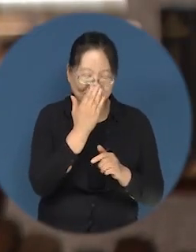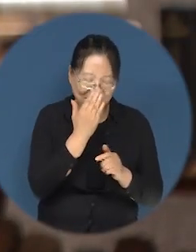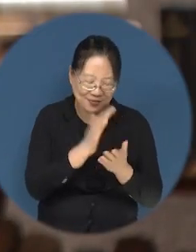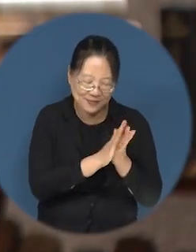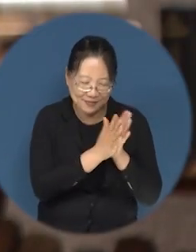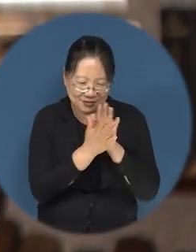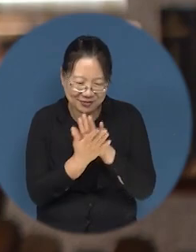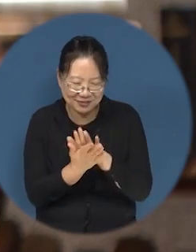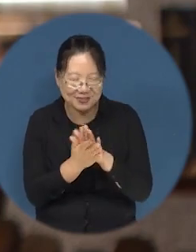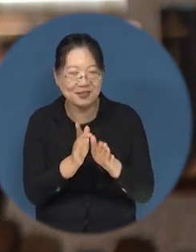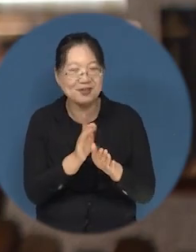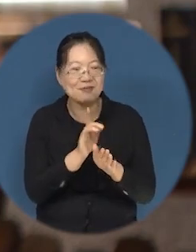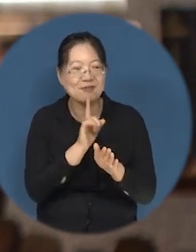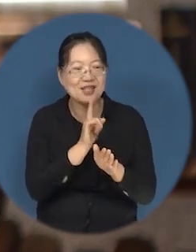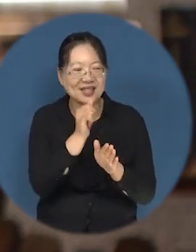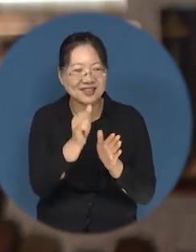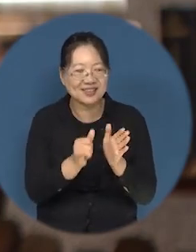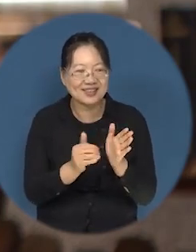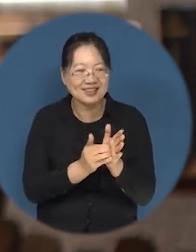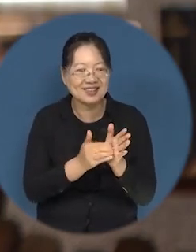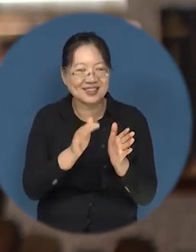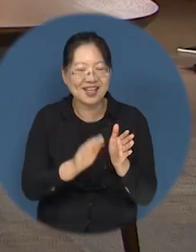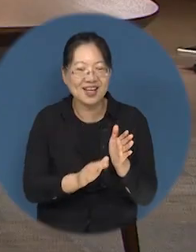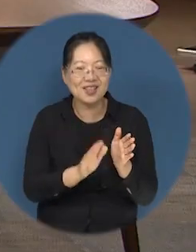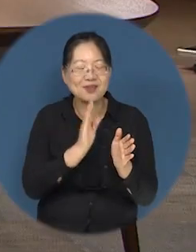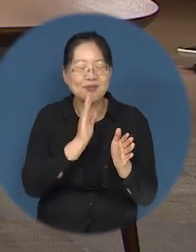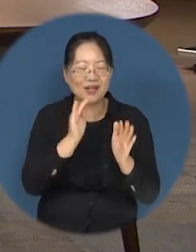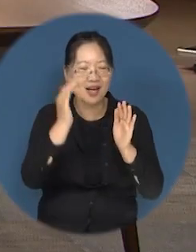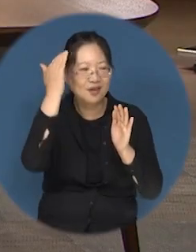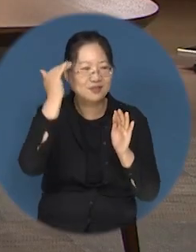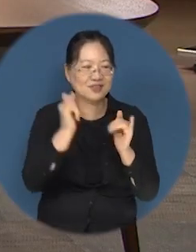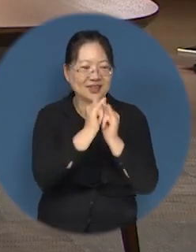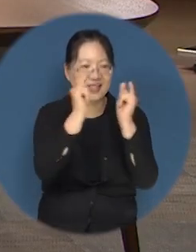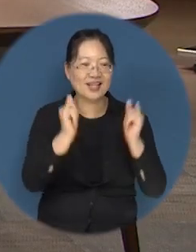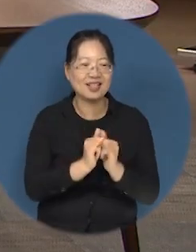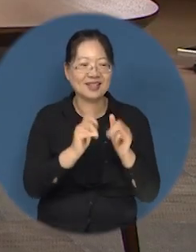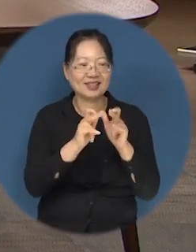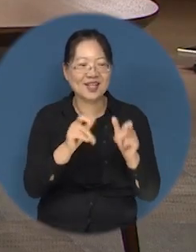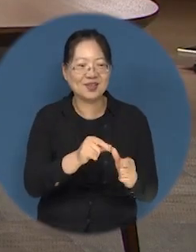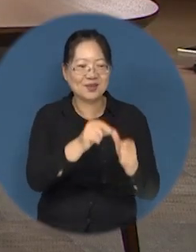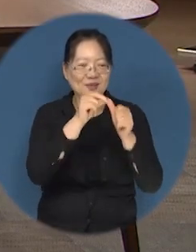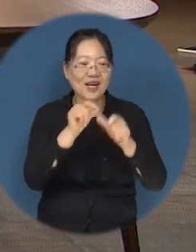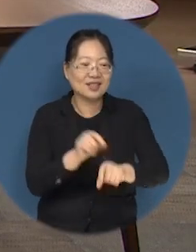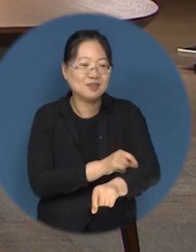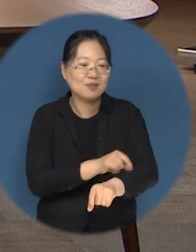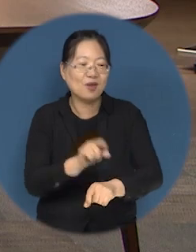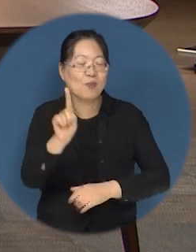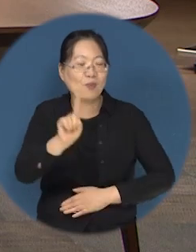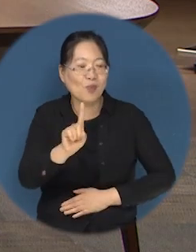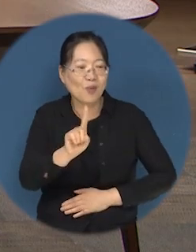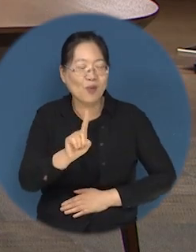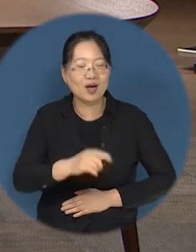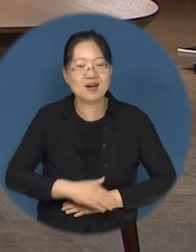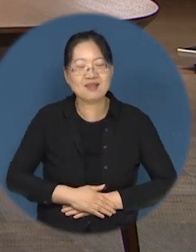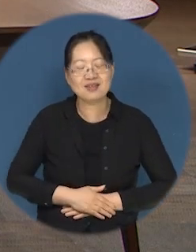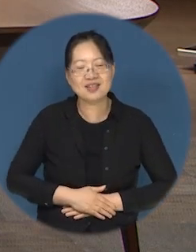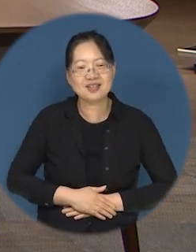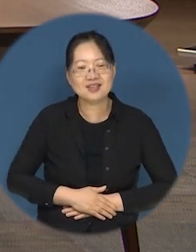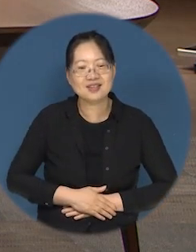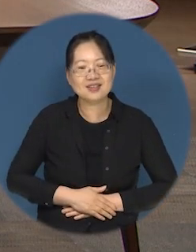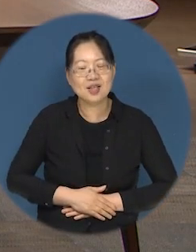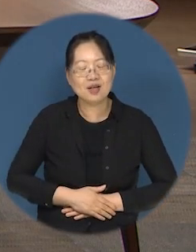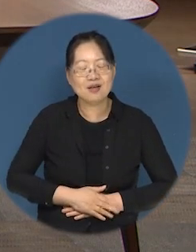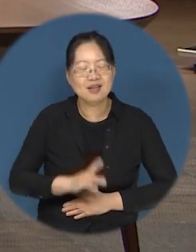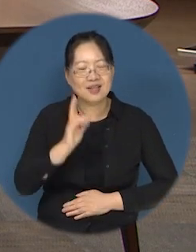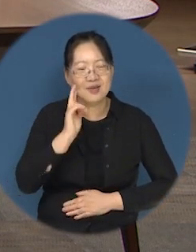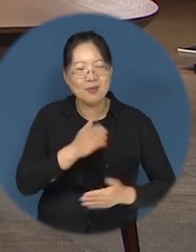아까 하셨는데 그냥 착해지신 정도가 아니라 우리 사회의 장애인 고용 특히 극심한